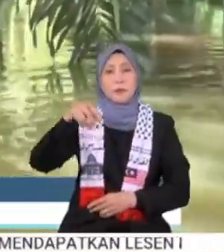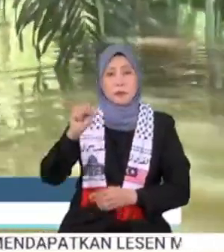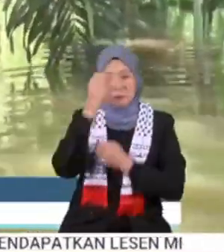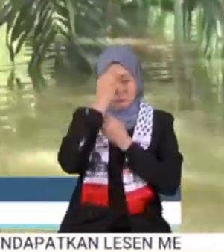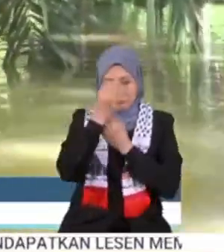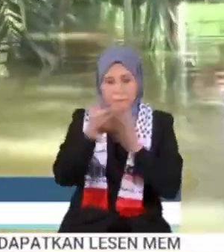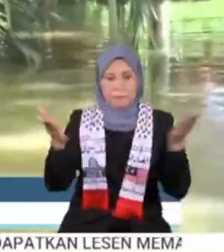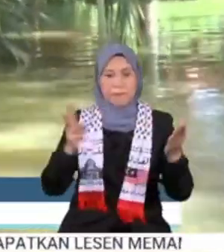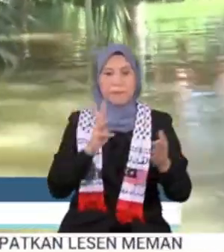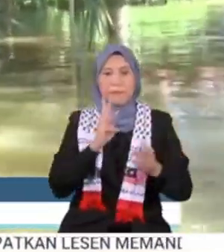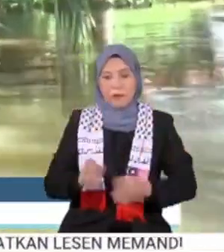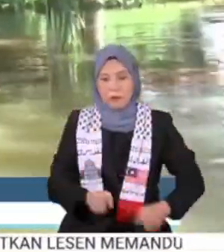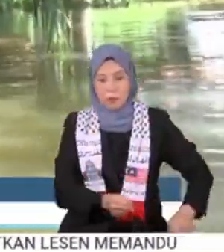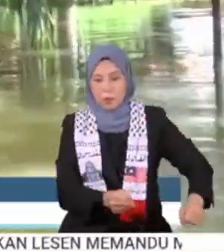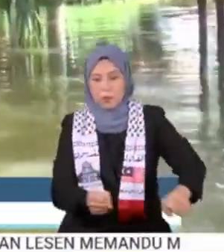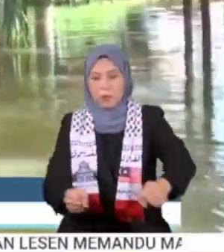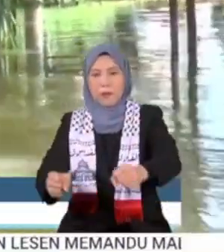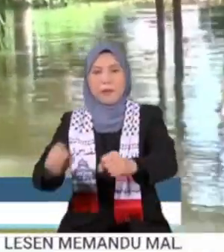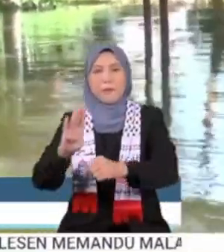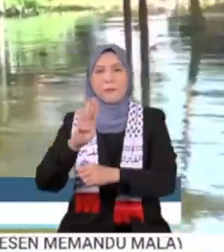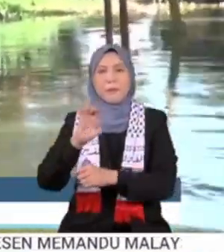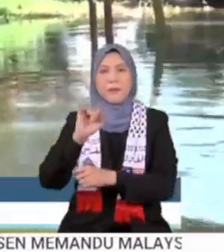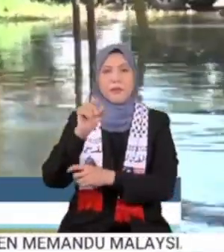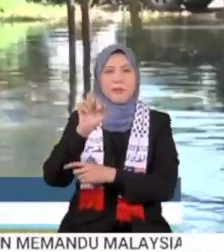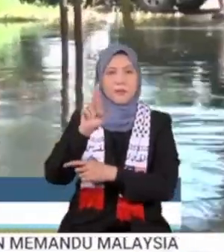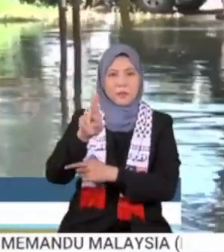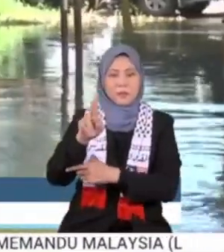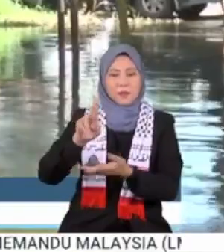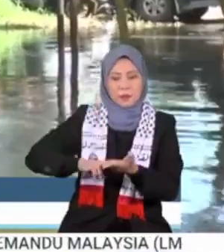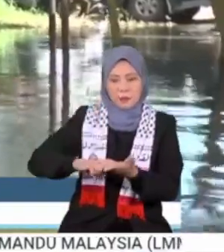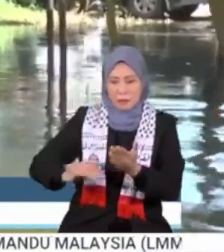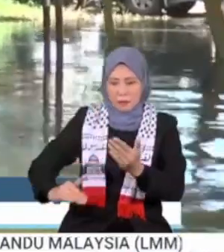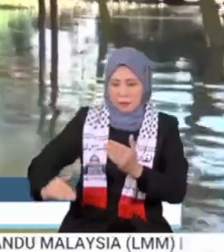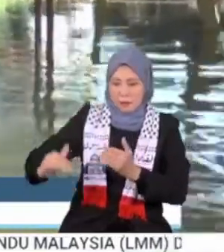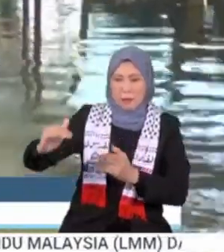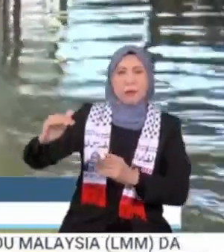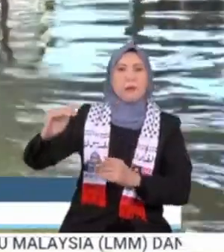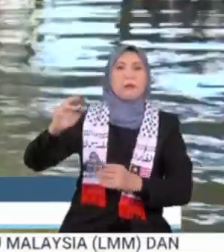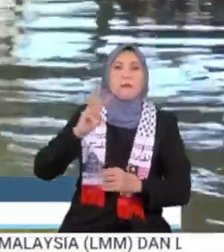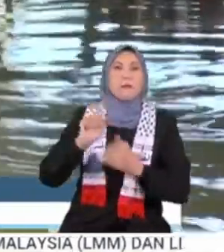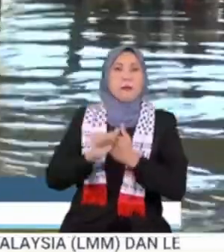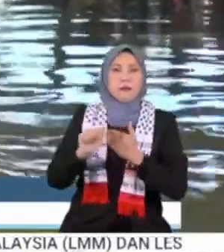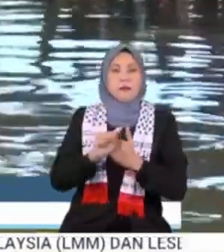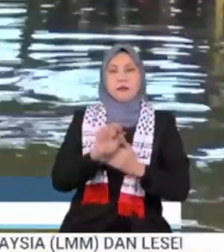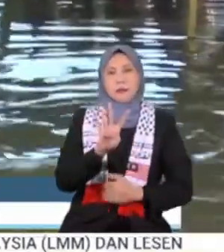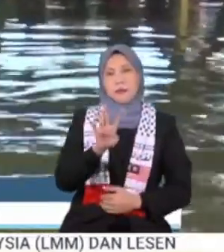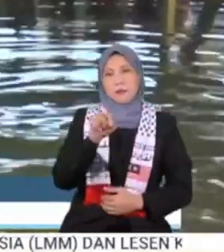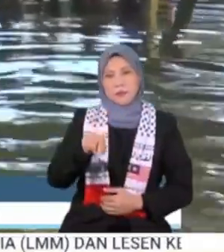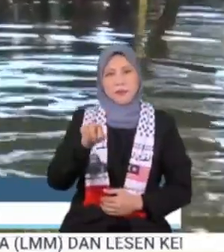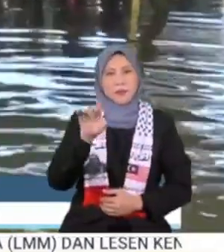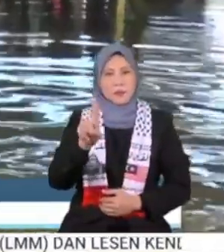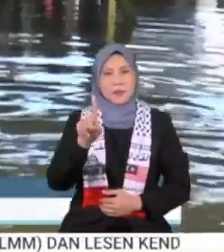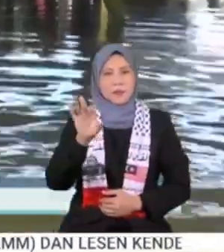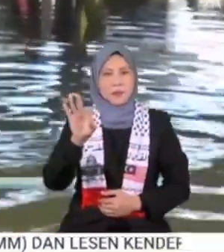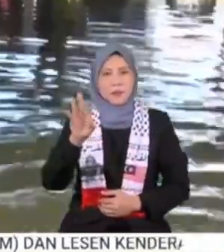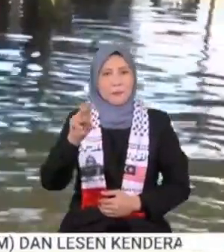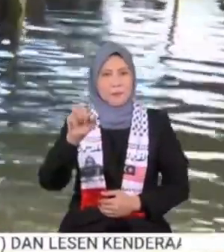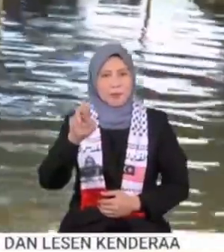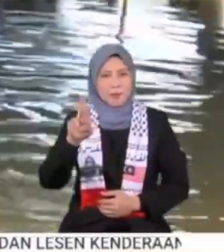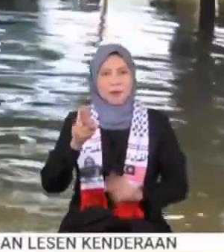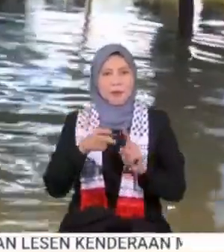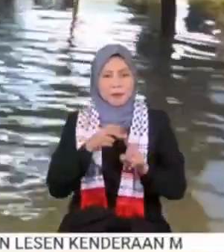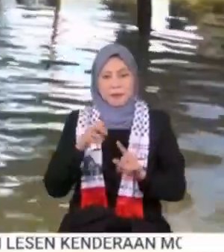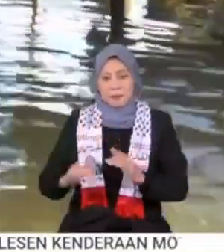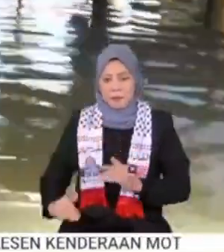melaporkan paras sungai bidor di cangkat Jong yang mencatat paras bahaya iaitu 4.19 me daripada